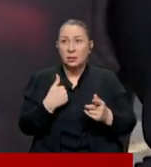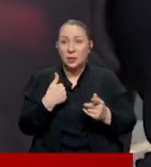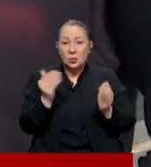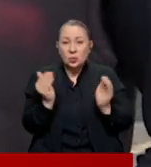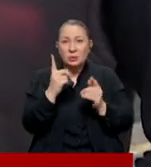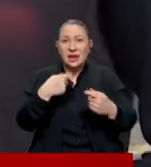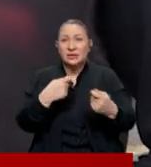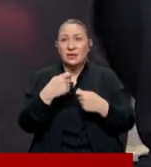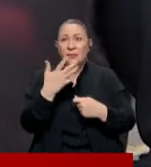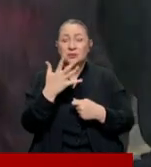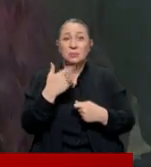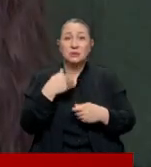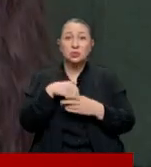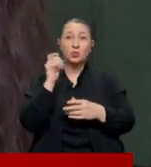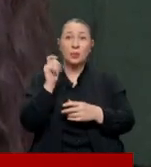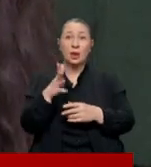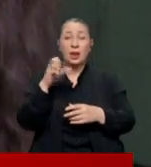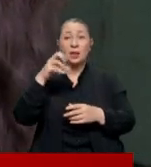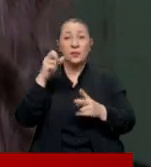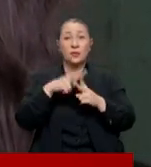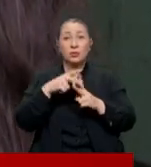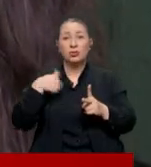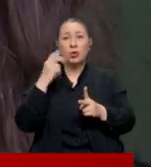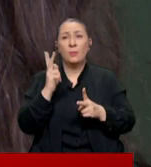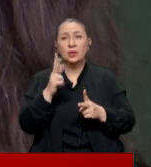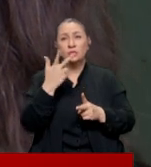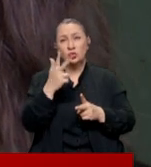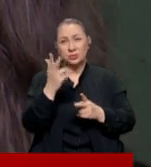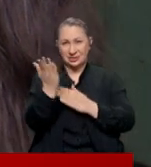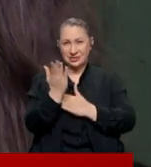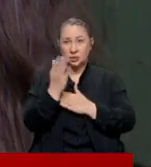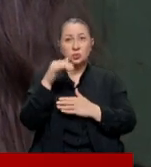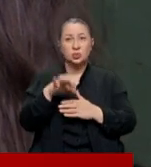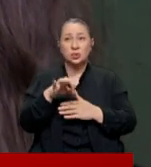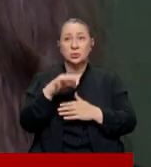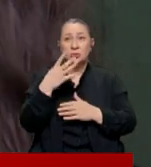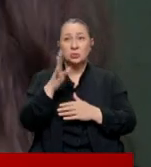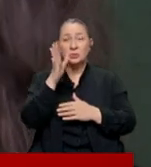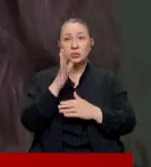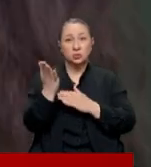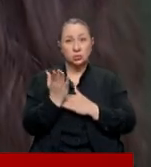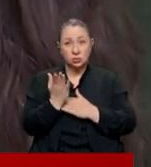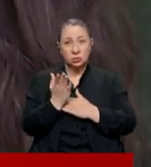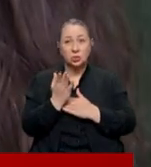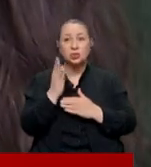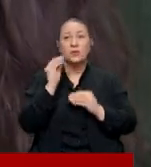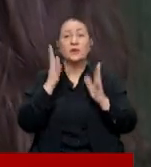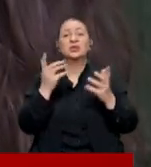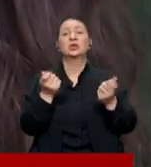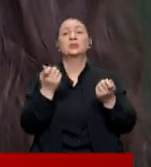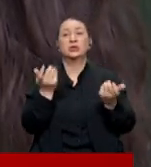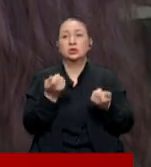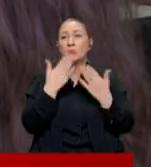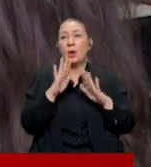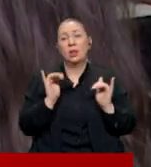bir esnafım yani. 5 bin lira çok büyük bir rakam. Elektrik faturası normalde 3 bin lira gelirken şu anda 4500 lira geldi. Fazla çalışmadık,